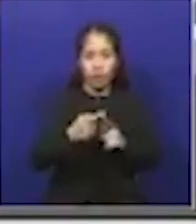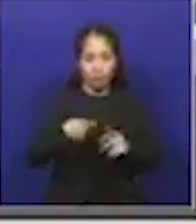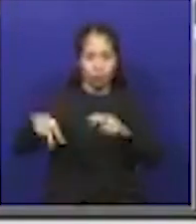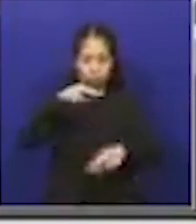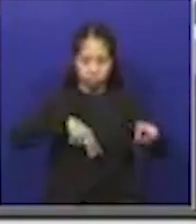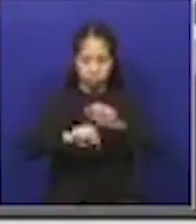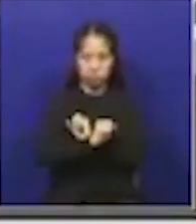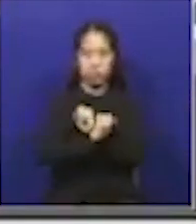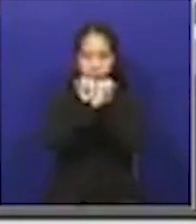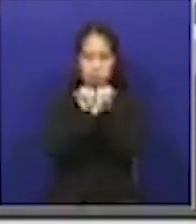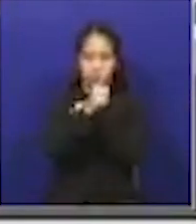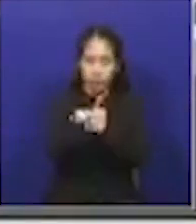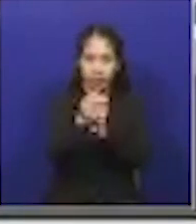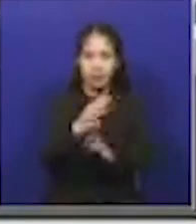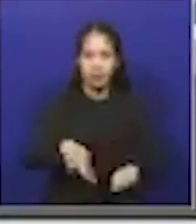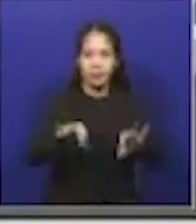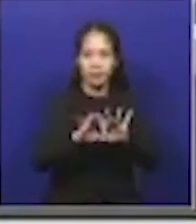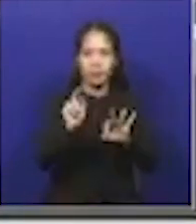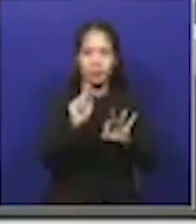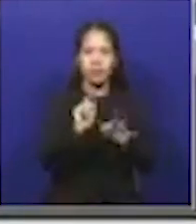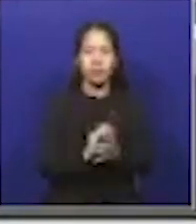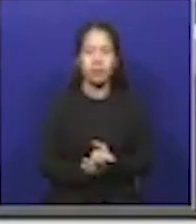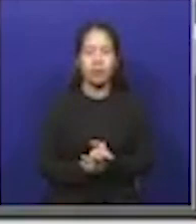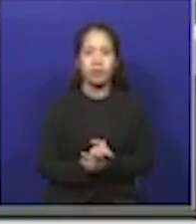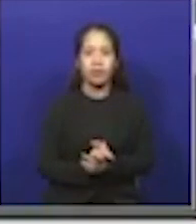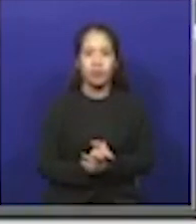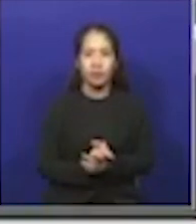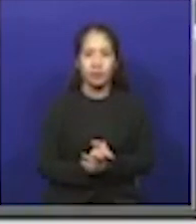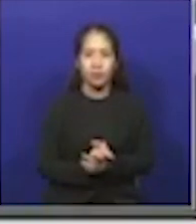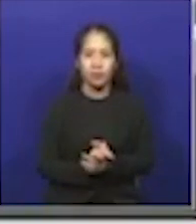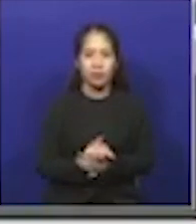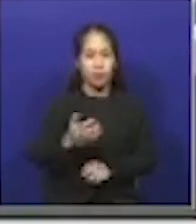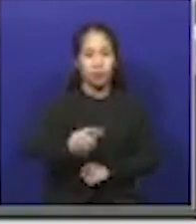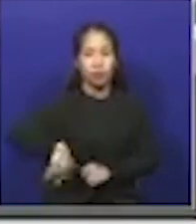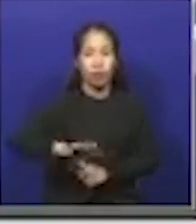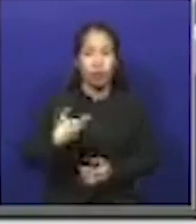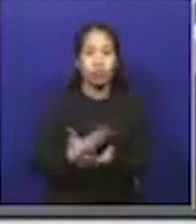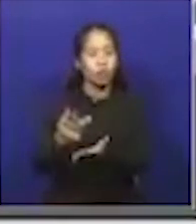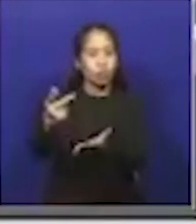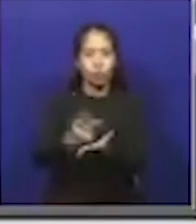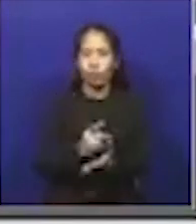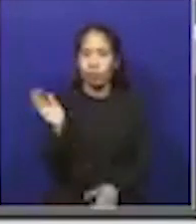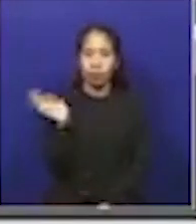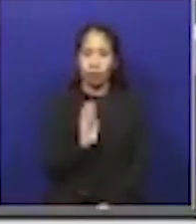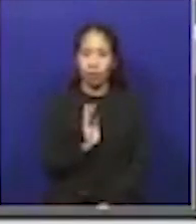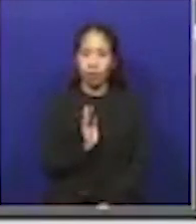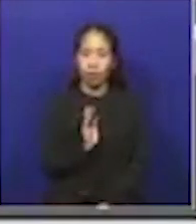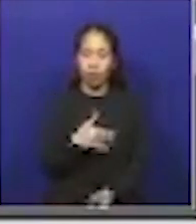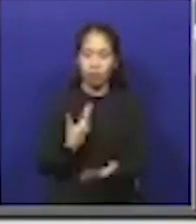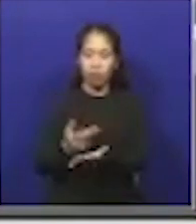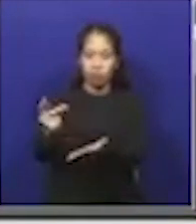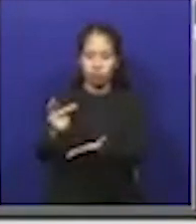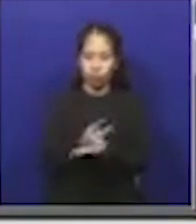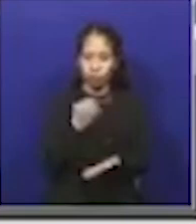ได้ที่สำคัญที่สุดคือเราไม่ต้องกู้เงินสูงถึงวงเงิ